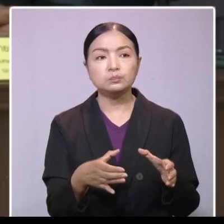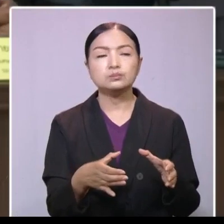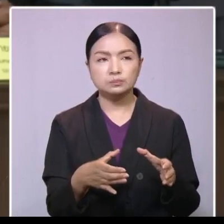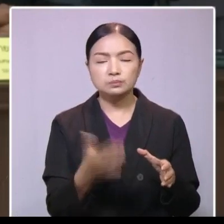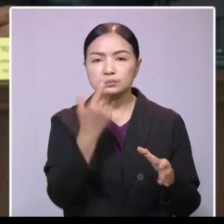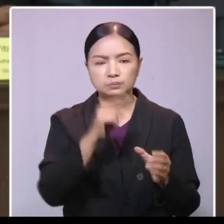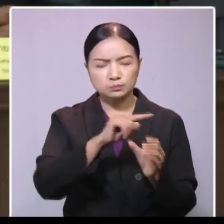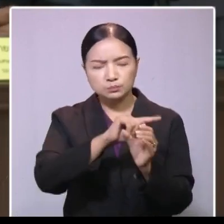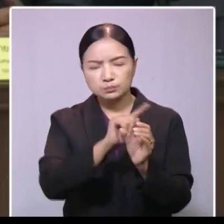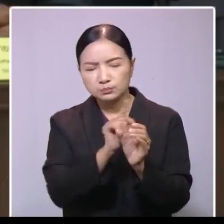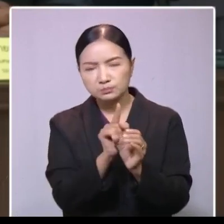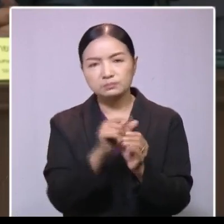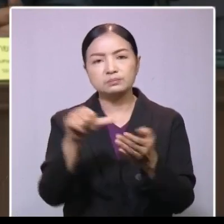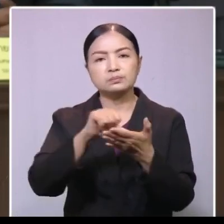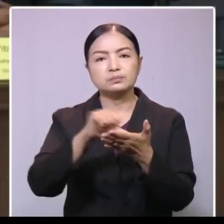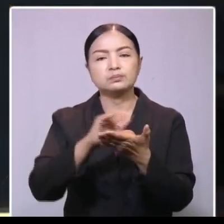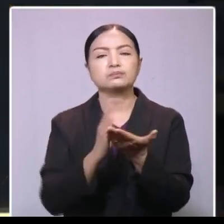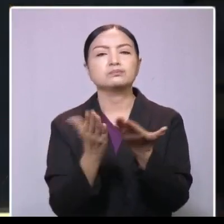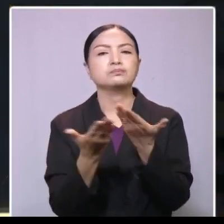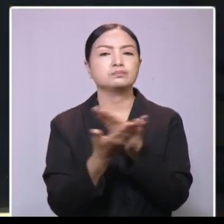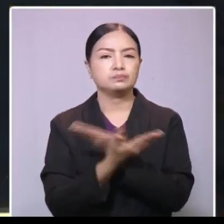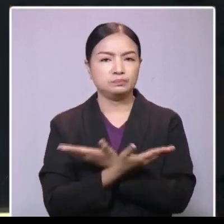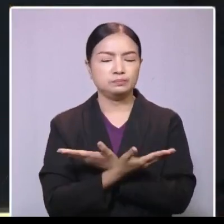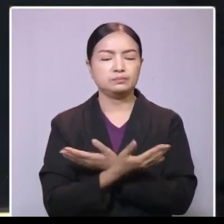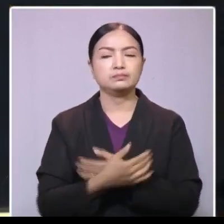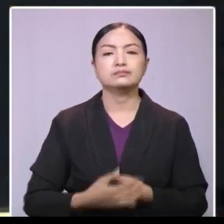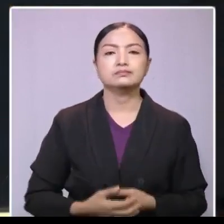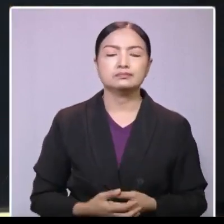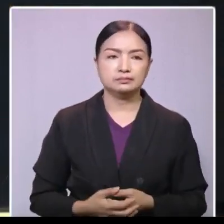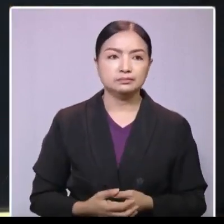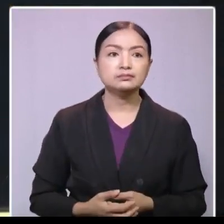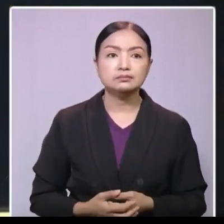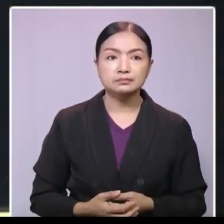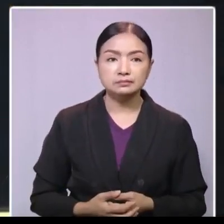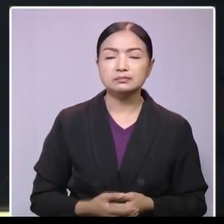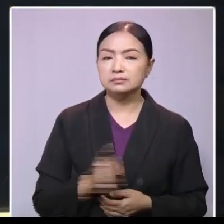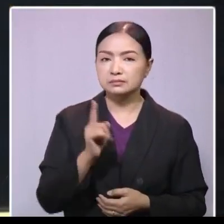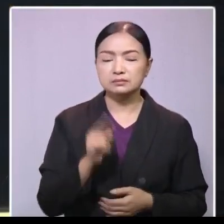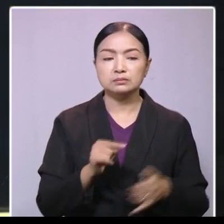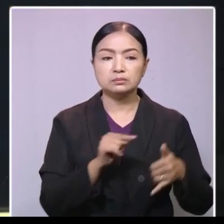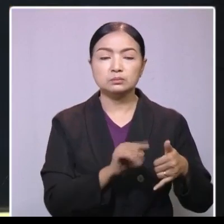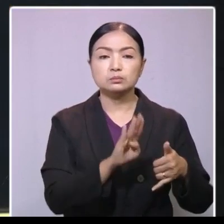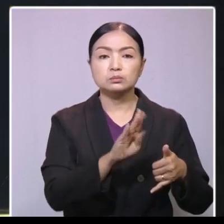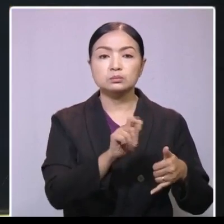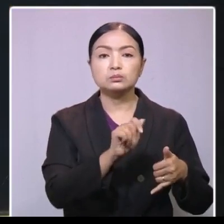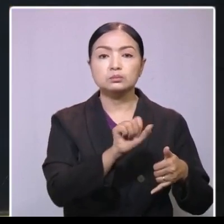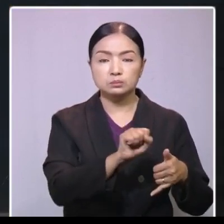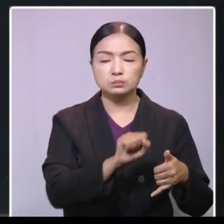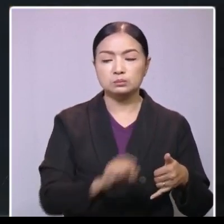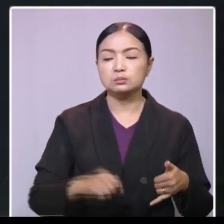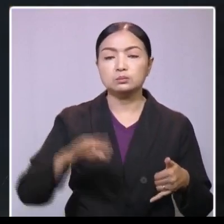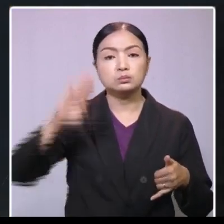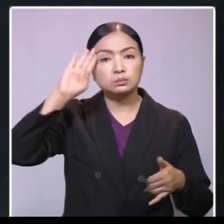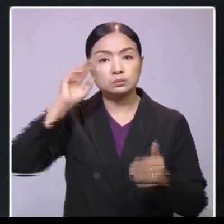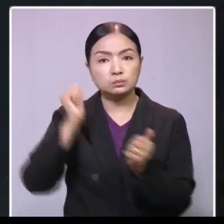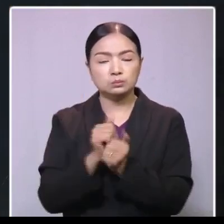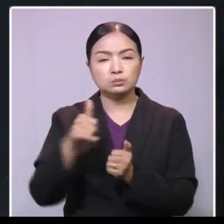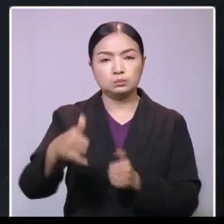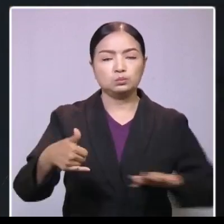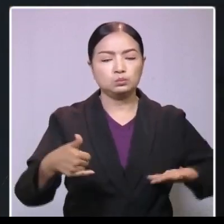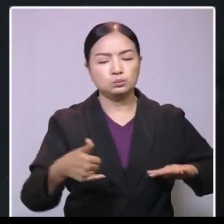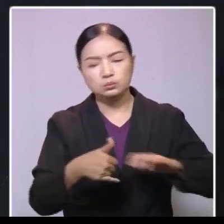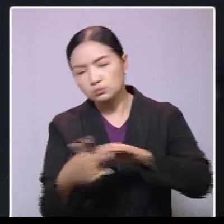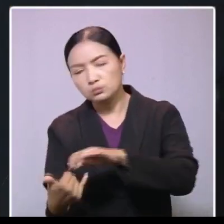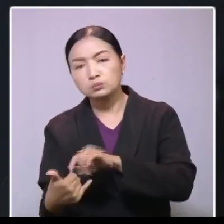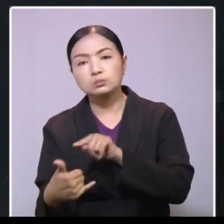แปลงความเร็วรถของนายวรยุทธอยู่วิทยาหรือว่าบอสนะฮะในข้อหาขับรถยนต์ชนดาบตำรวจวิเชียรกลั่นประเสริฐนายดาบ